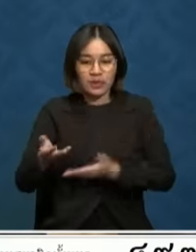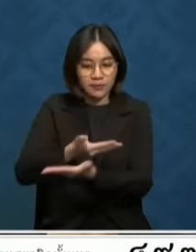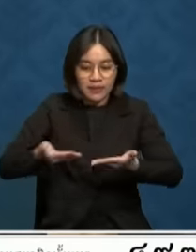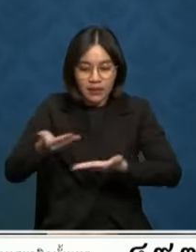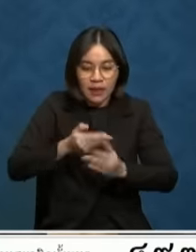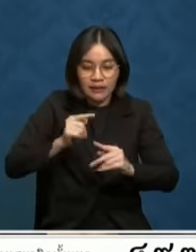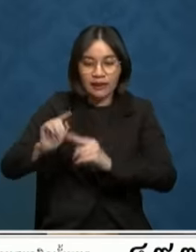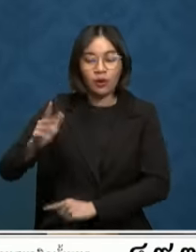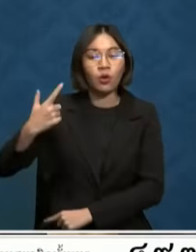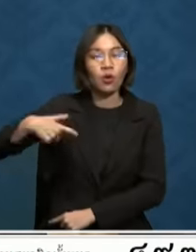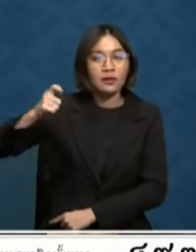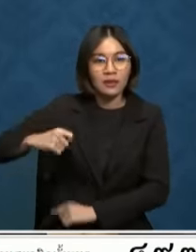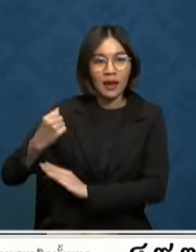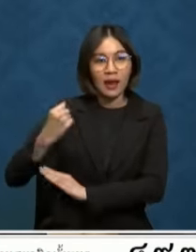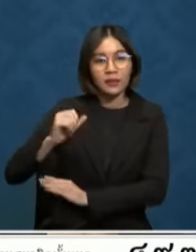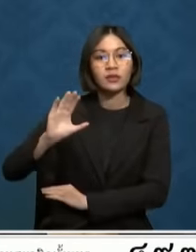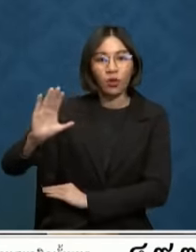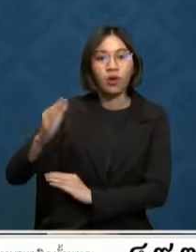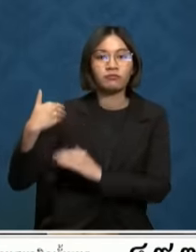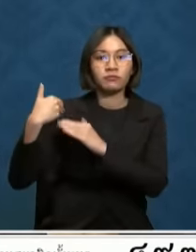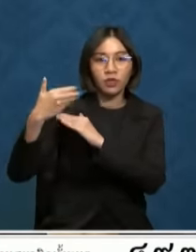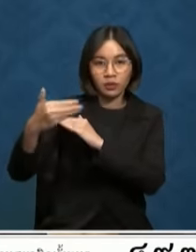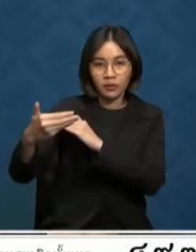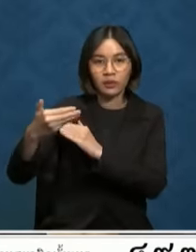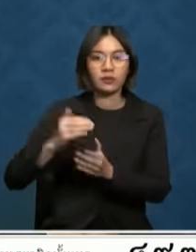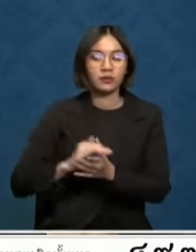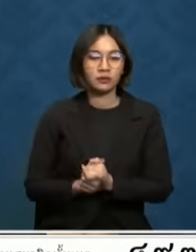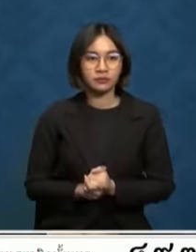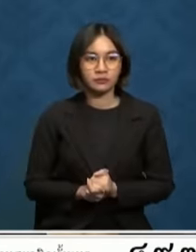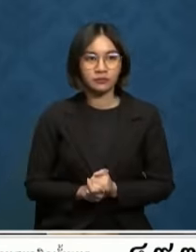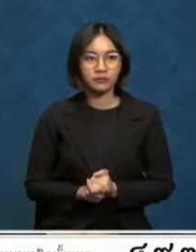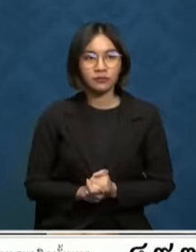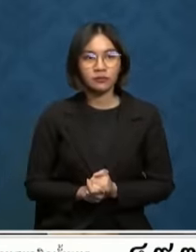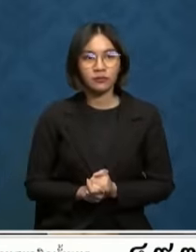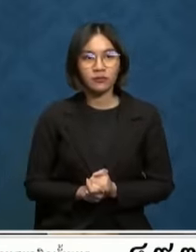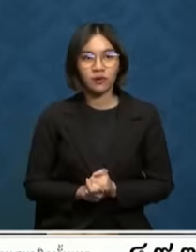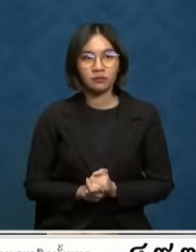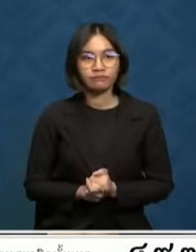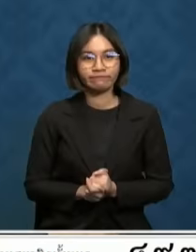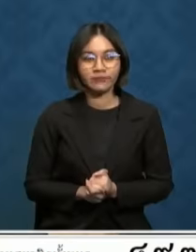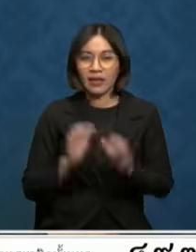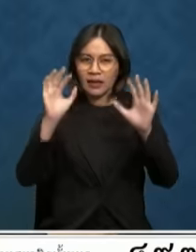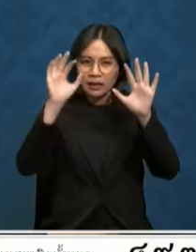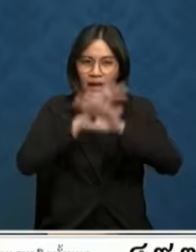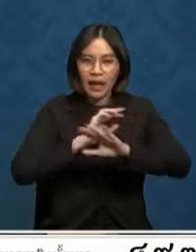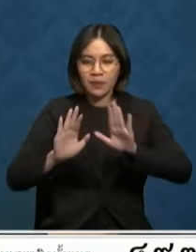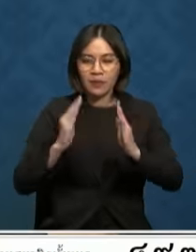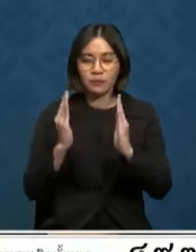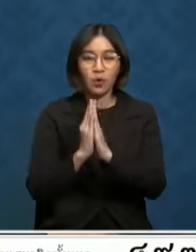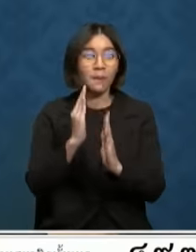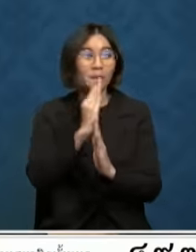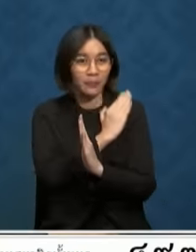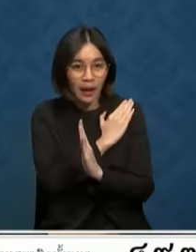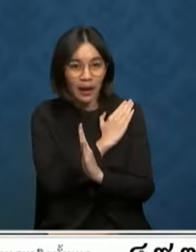ความเกี่ยวกับอำนาจหน้าที่ของท่านต่อไปเราให้ท่านไปเป็นพระด้วยการกลั่น